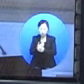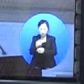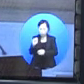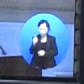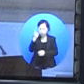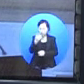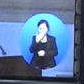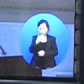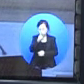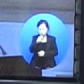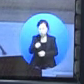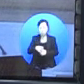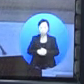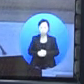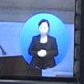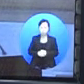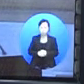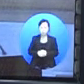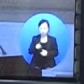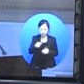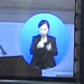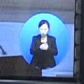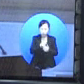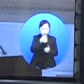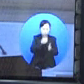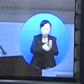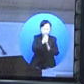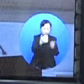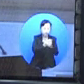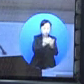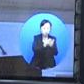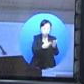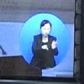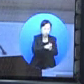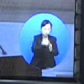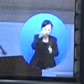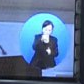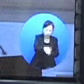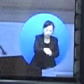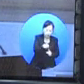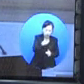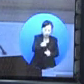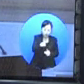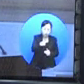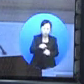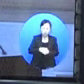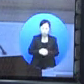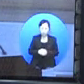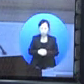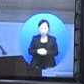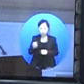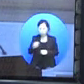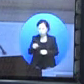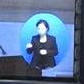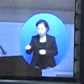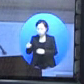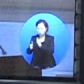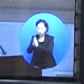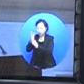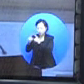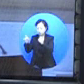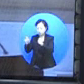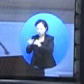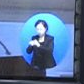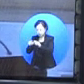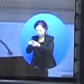자칫 잘못하면 수원시 발전에 저해가 되고 그 다른 지역의 시민들이 불편해할 수 있습니다.